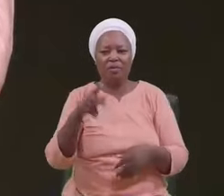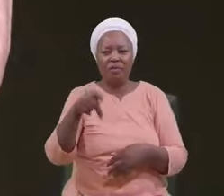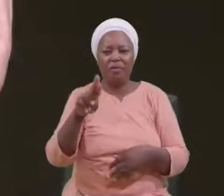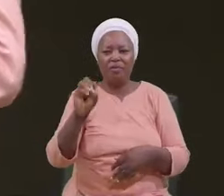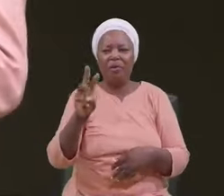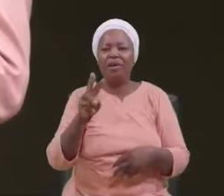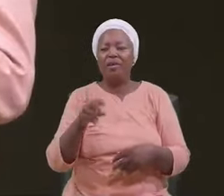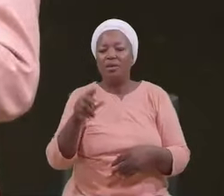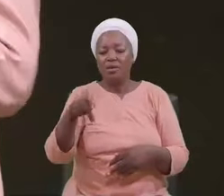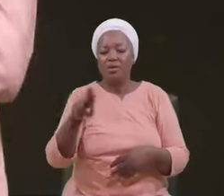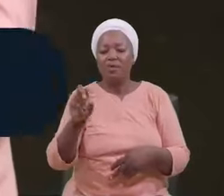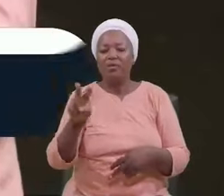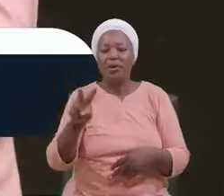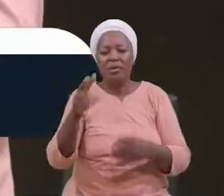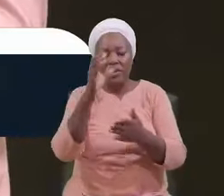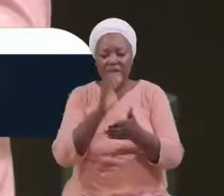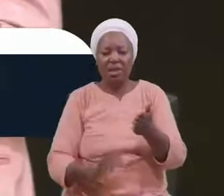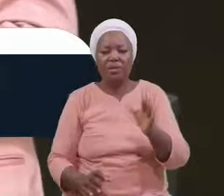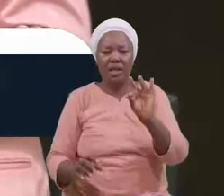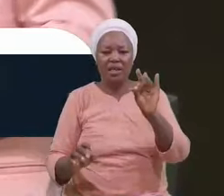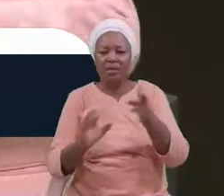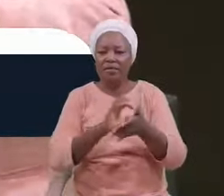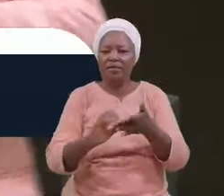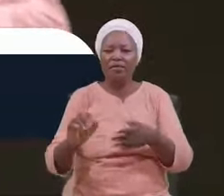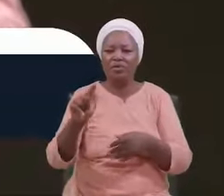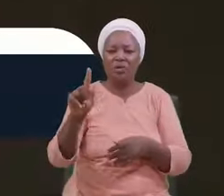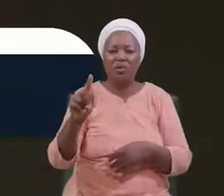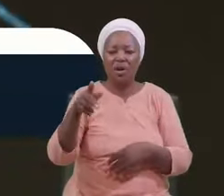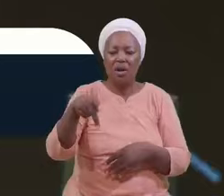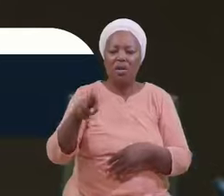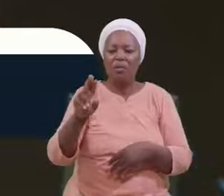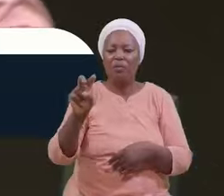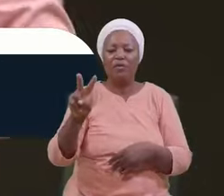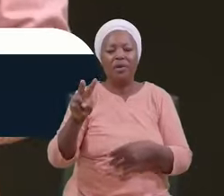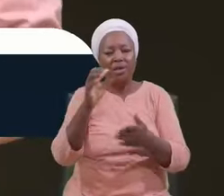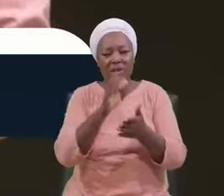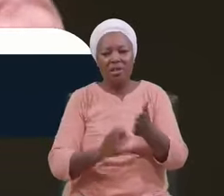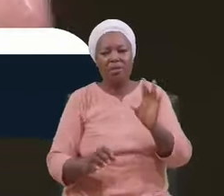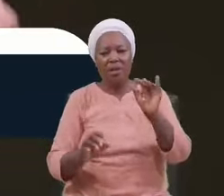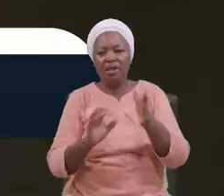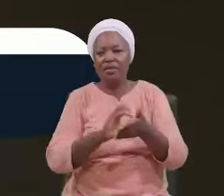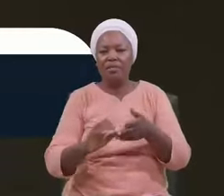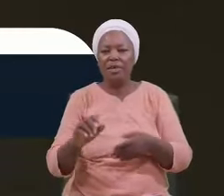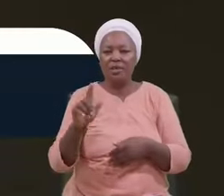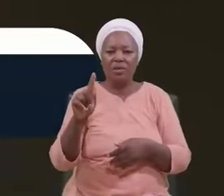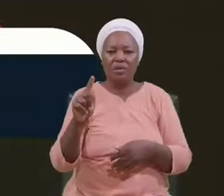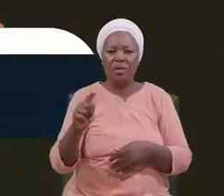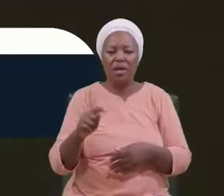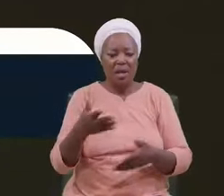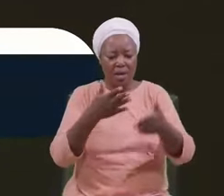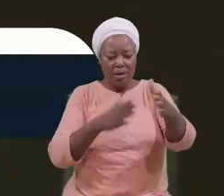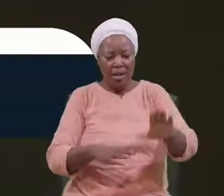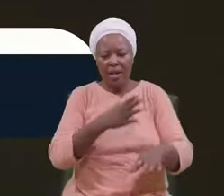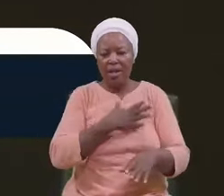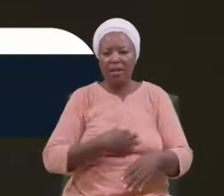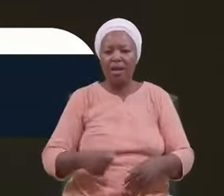21. Proverbe 18, 21. La mort et la vie sont au pouvoir de